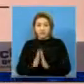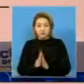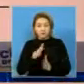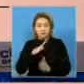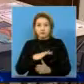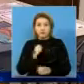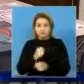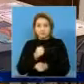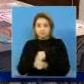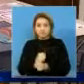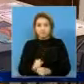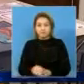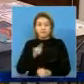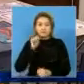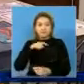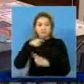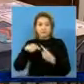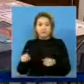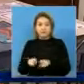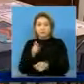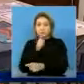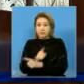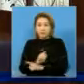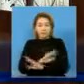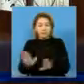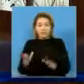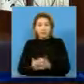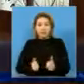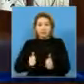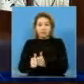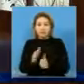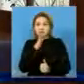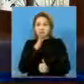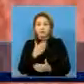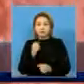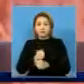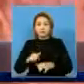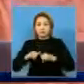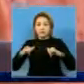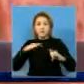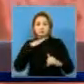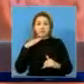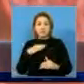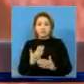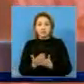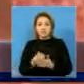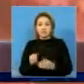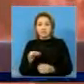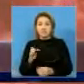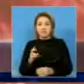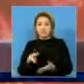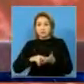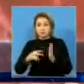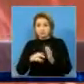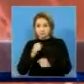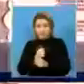солай жасаймын. Жас кәсіпкер мұнымен шектеліп қалмақ емес, алдағы уақытта ісін кеңейтіп, ет өнімінен табиғи қытырлақ жасап шығаруды